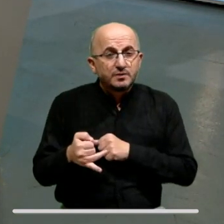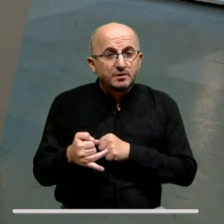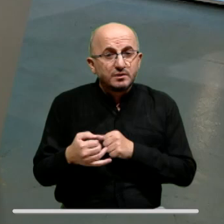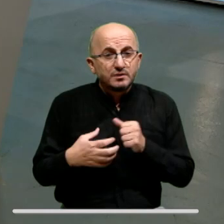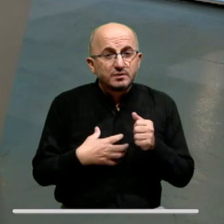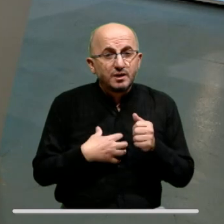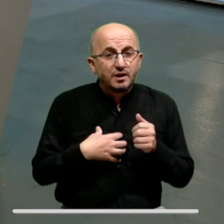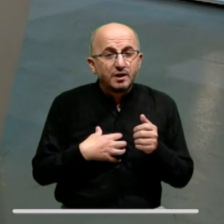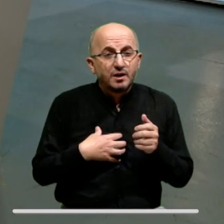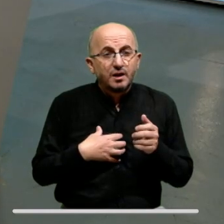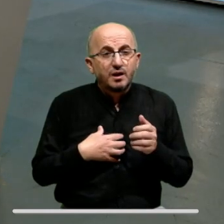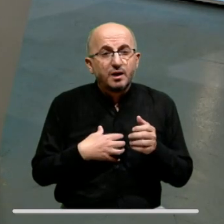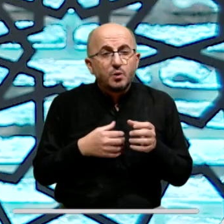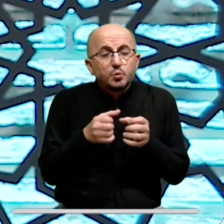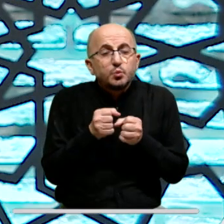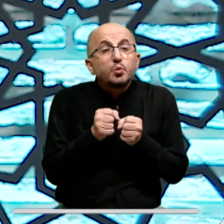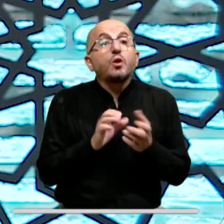kendi haberi yok, olmuyor.